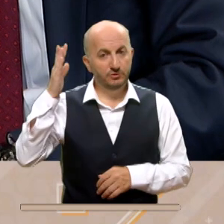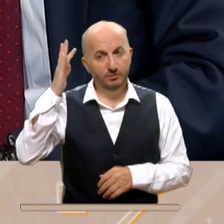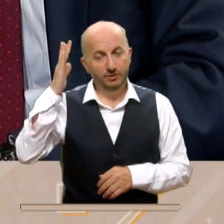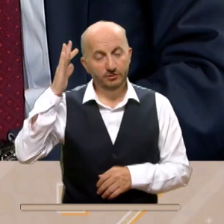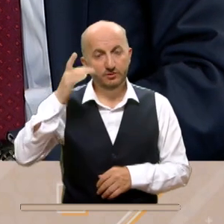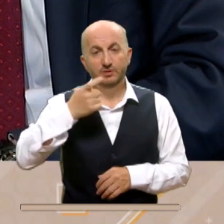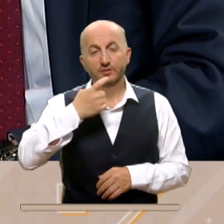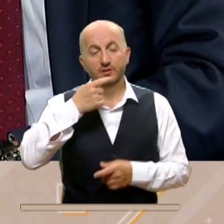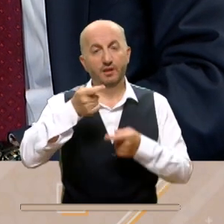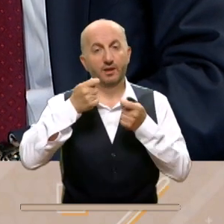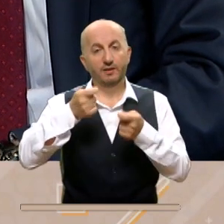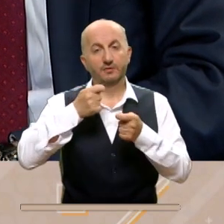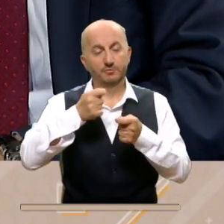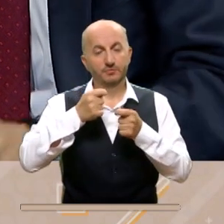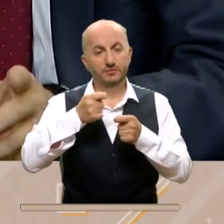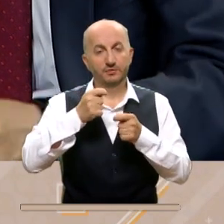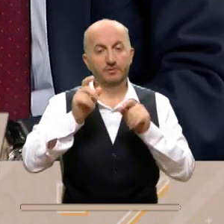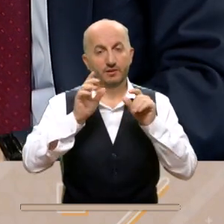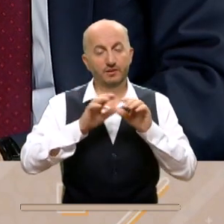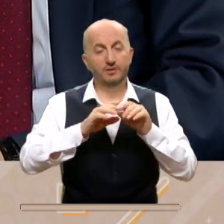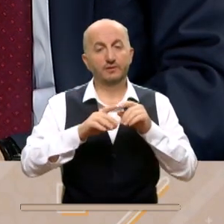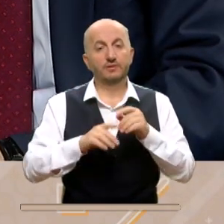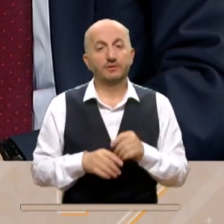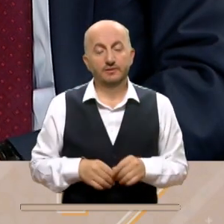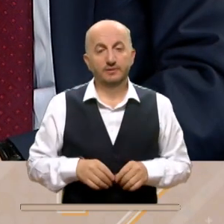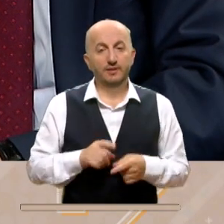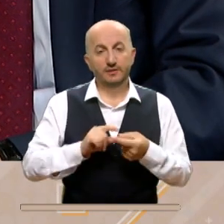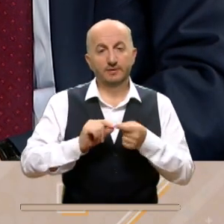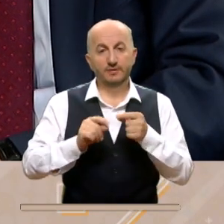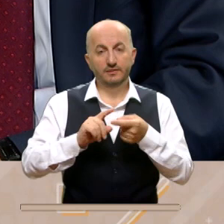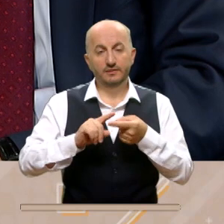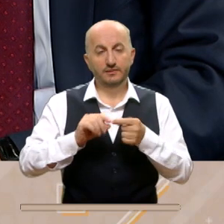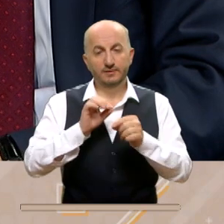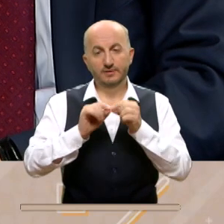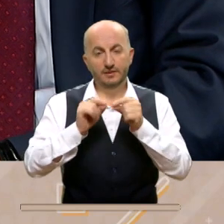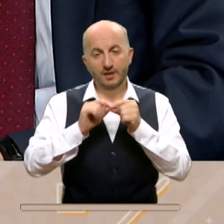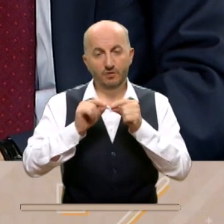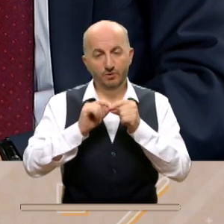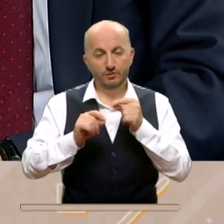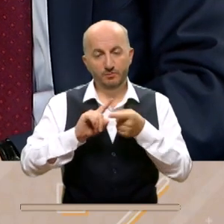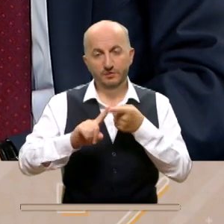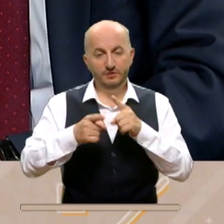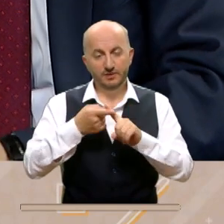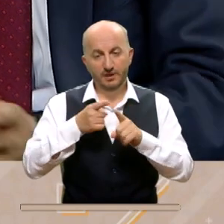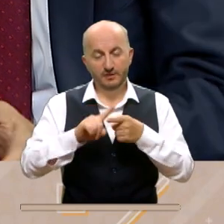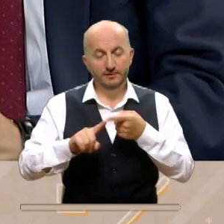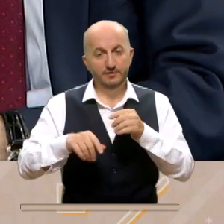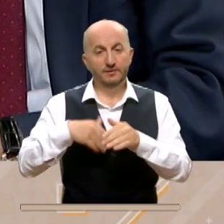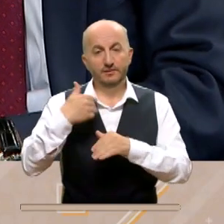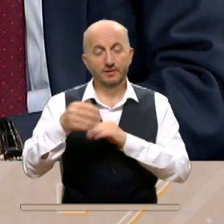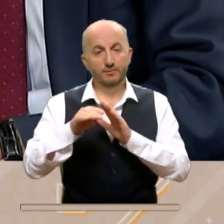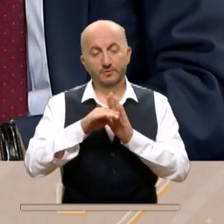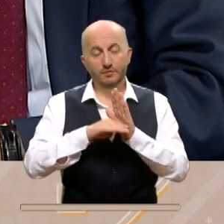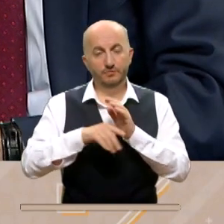verdiğiniz programlarımız var. İktisadi İdari Bilimler programları, mesela ekonomi, siyaset. Hı hı. Diğer